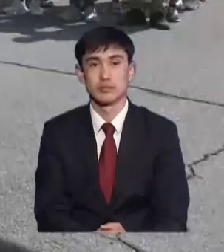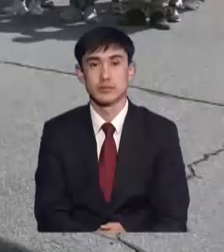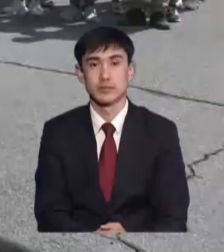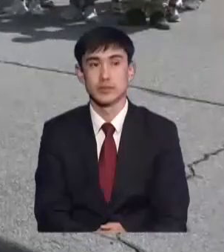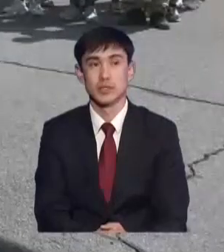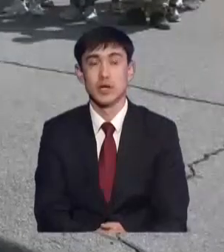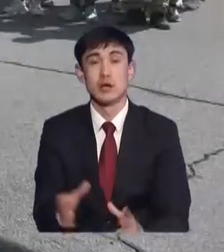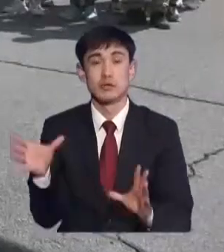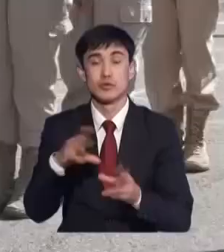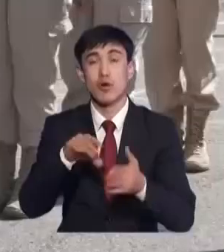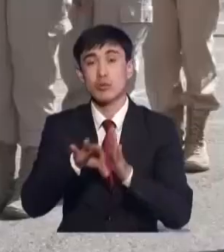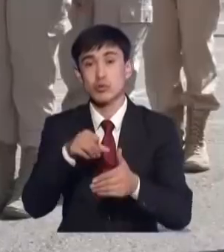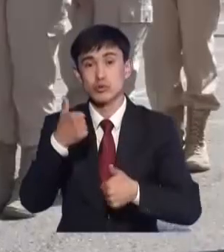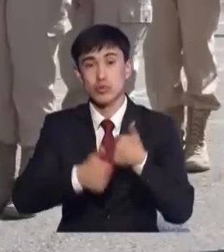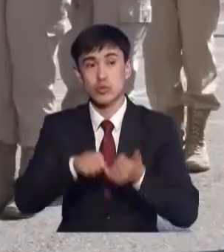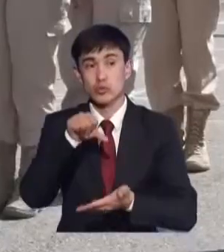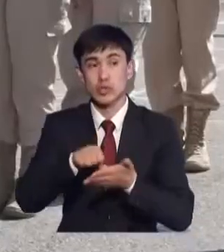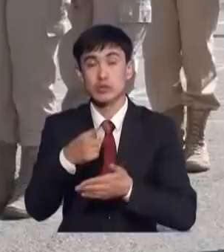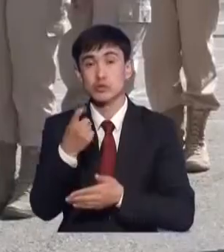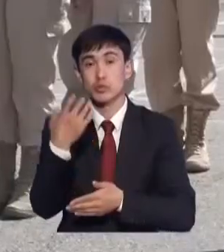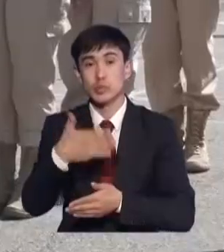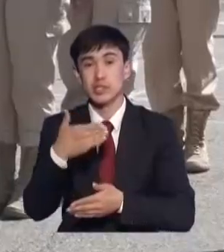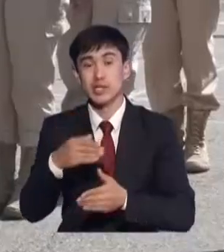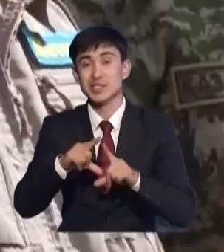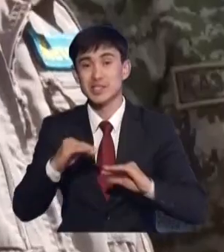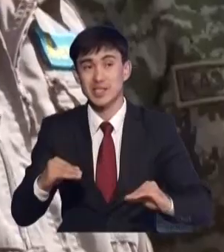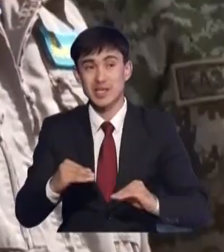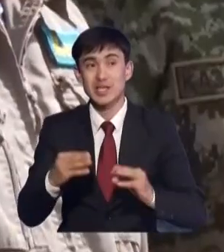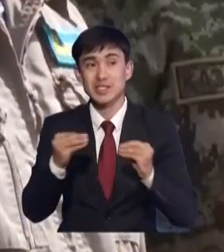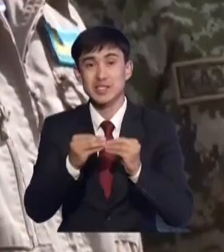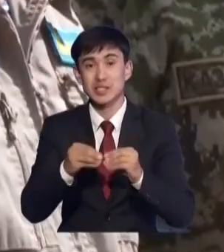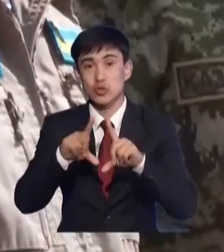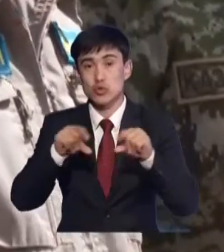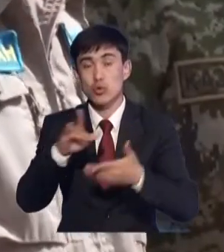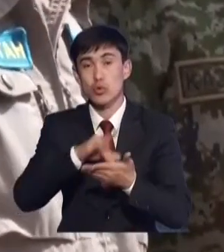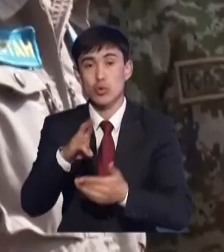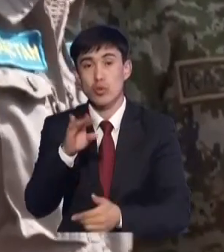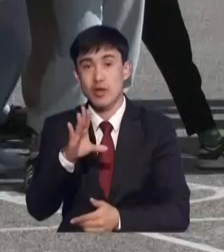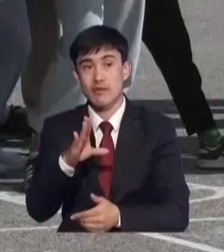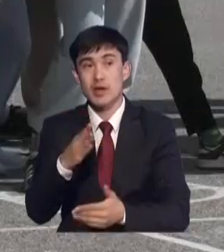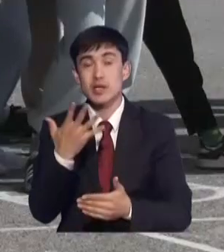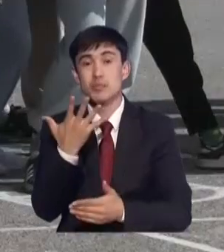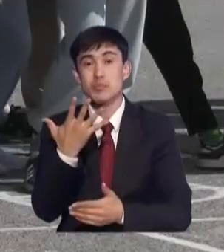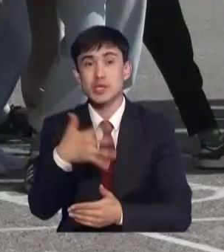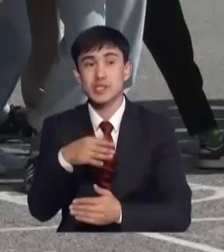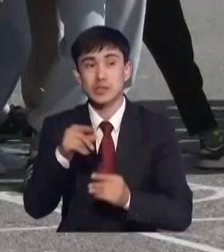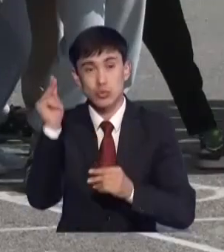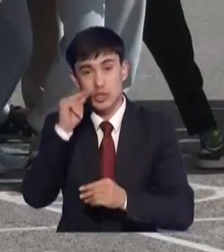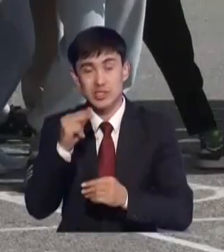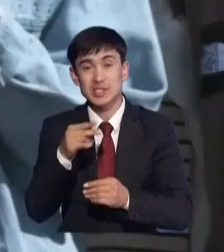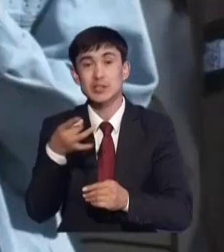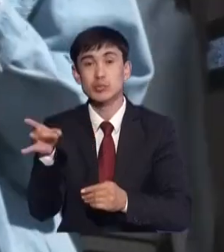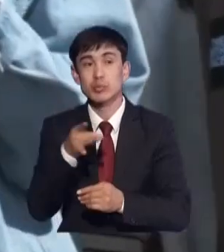Отметим, что всего в отборочном туре участвовали порядка 150 школьников из 10 школ города Кунаев и около 50 учащихся